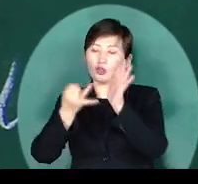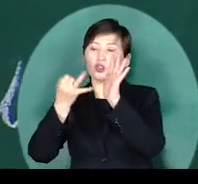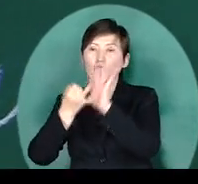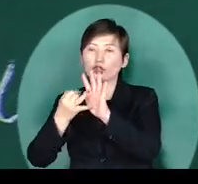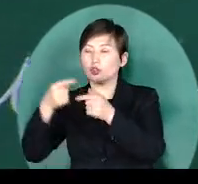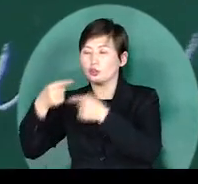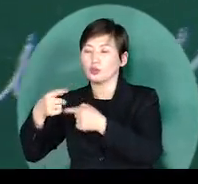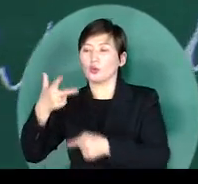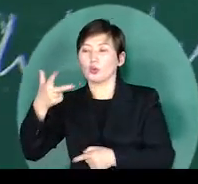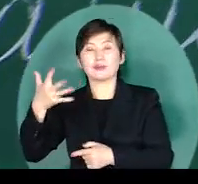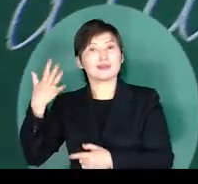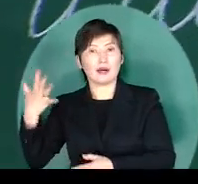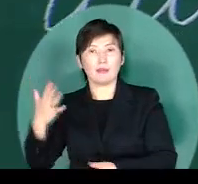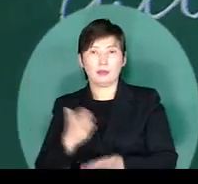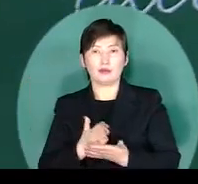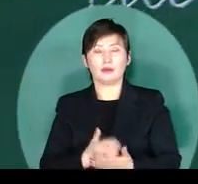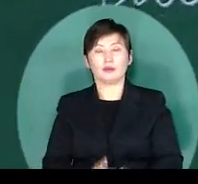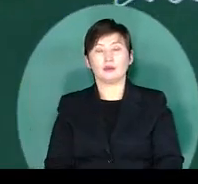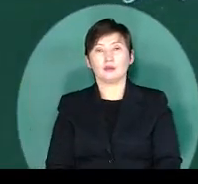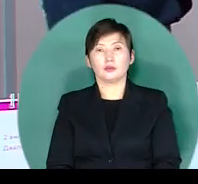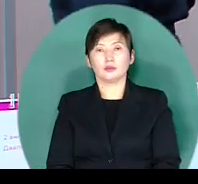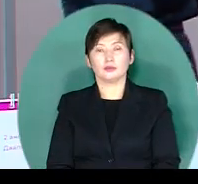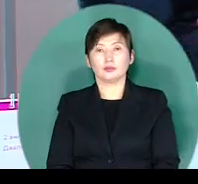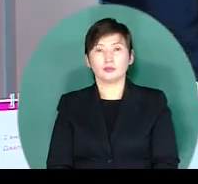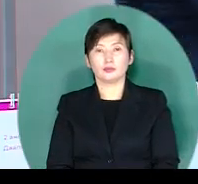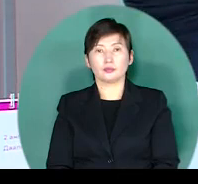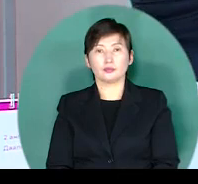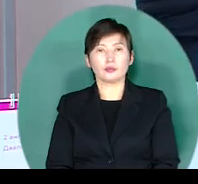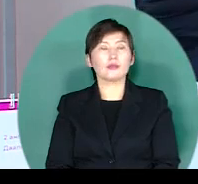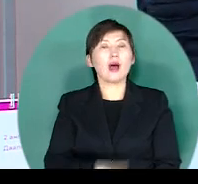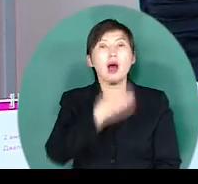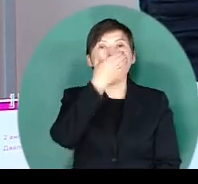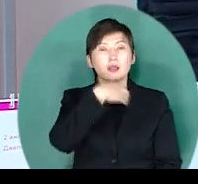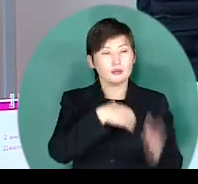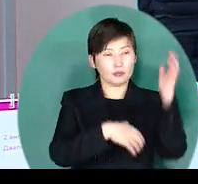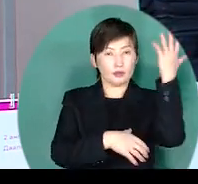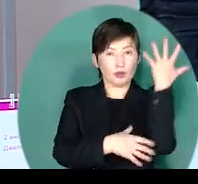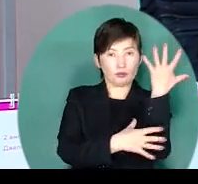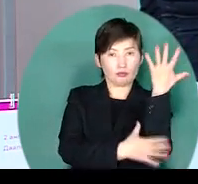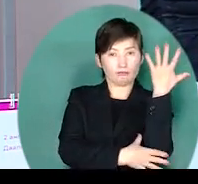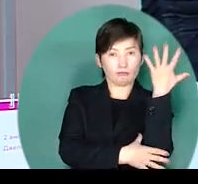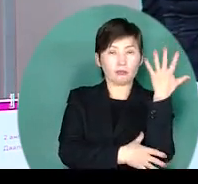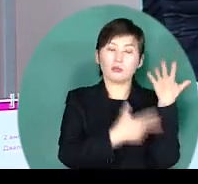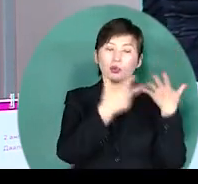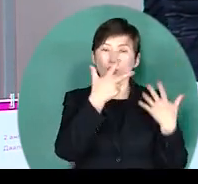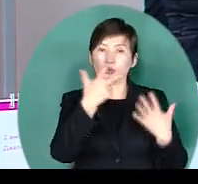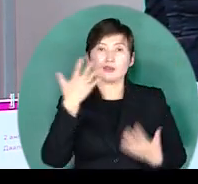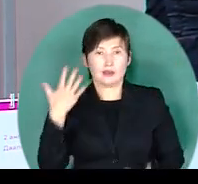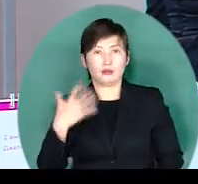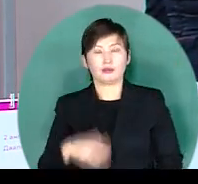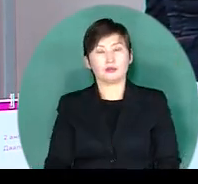алюминий мод хэд болсон байх нь? Нийт 35 байх нэ. За, тэгвэл алюминий мод хэд гэлээ бүгдээрээ?